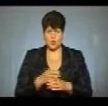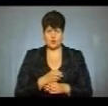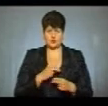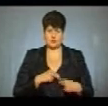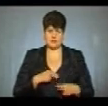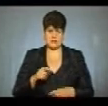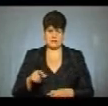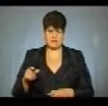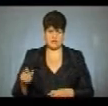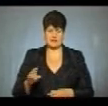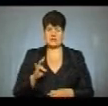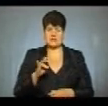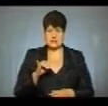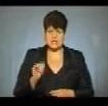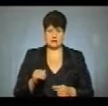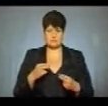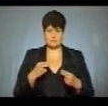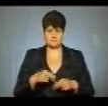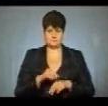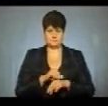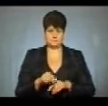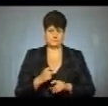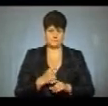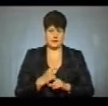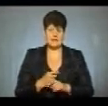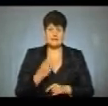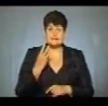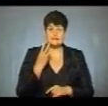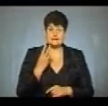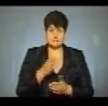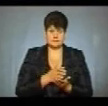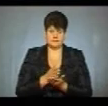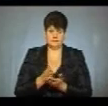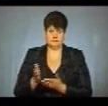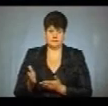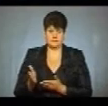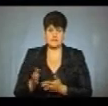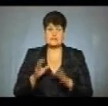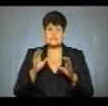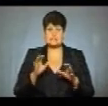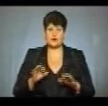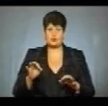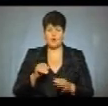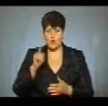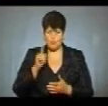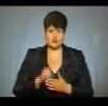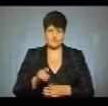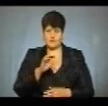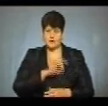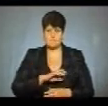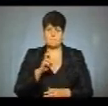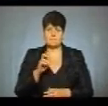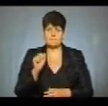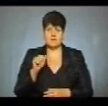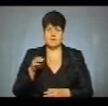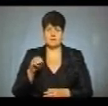працівників і ні імпорту спирту. Це три меседжі. І закон про обов'язковість використання